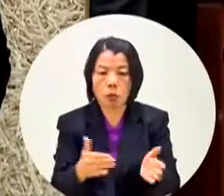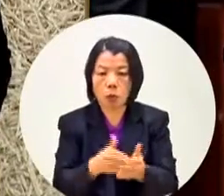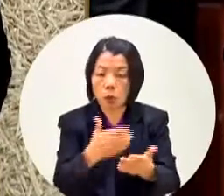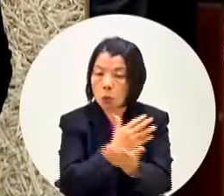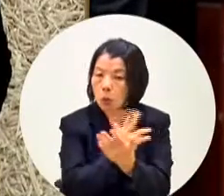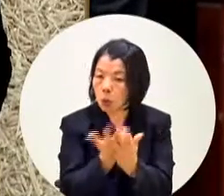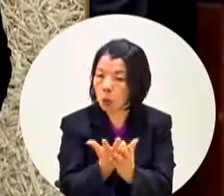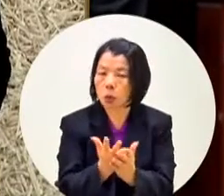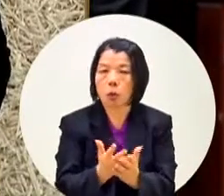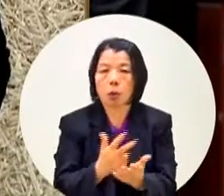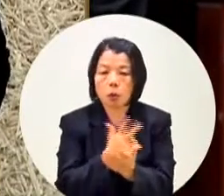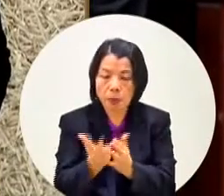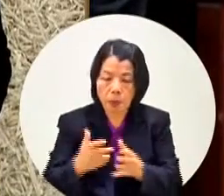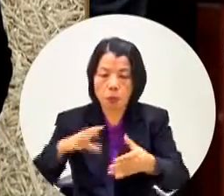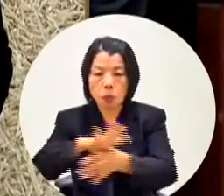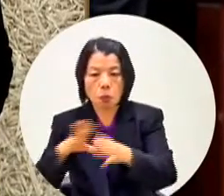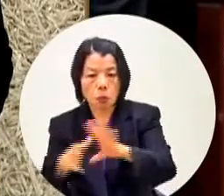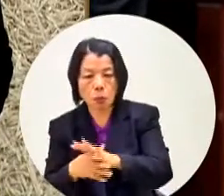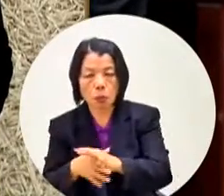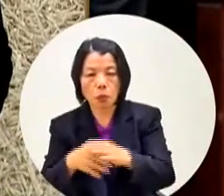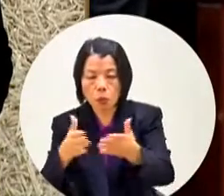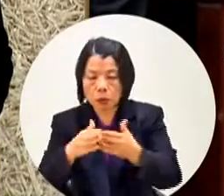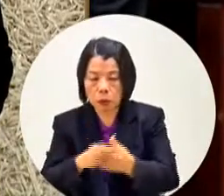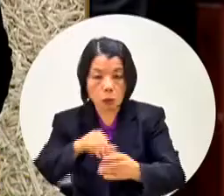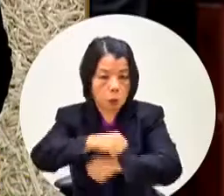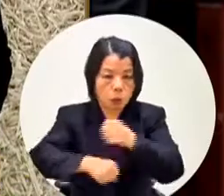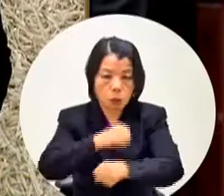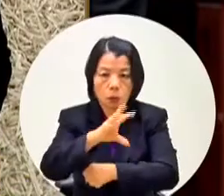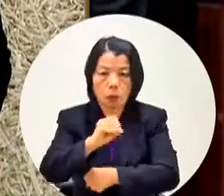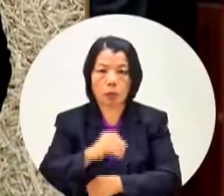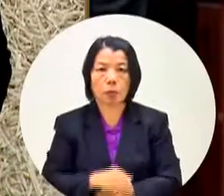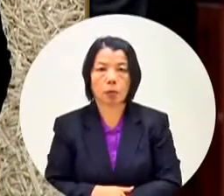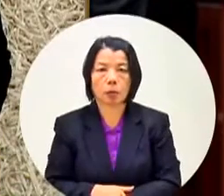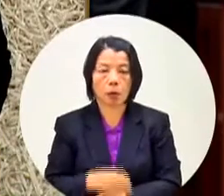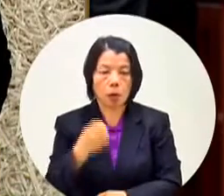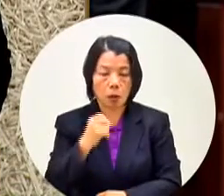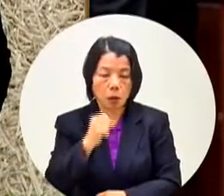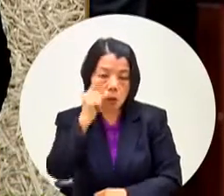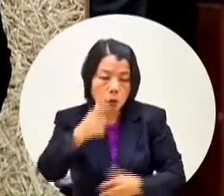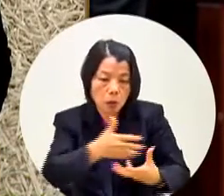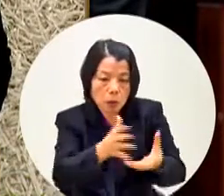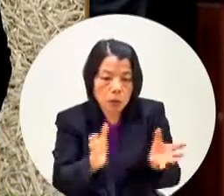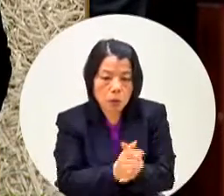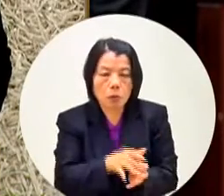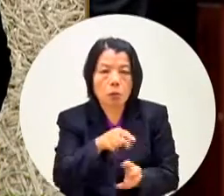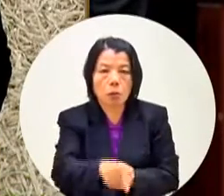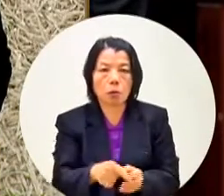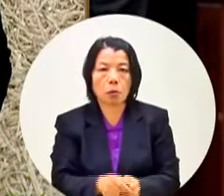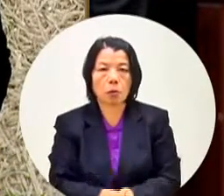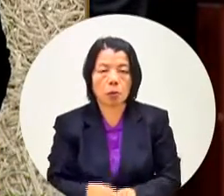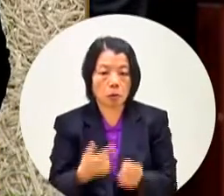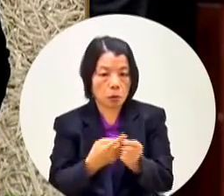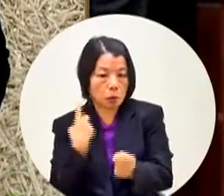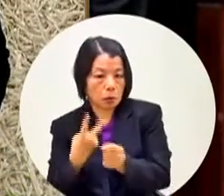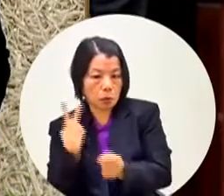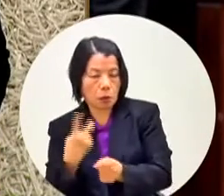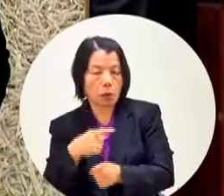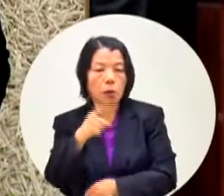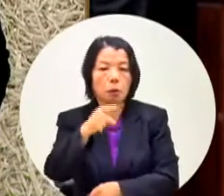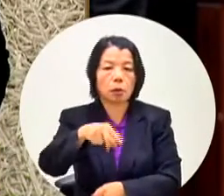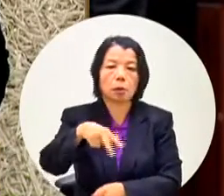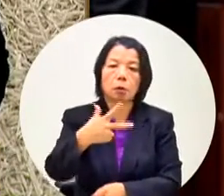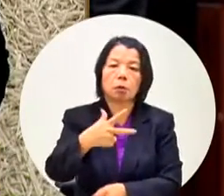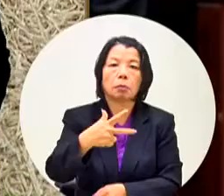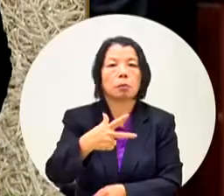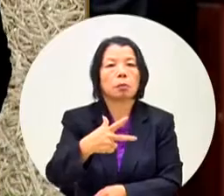他会跟我们刚刚87期从化在跟我们他的完工一起可以开始